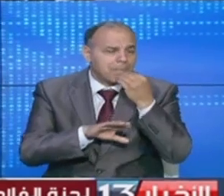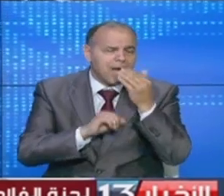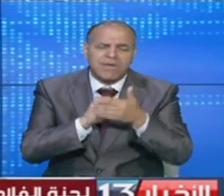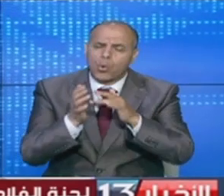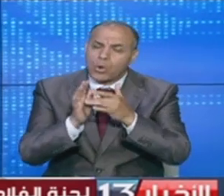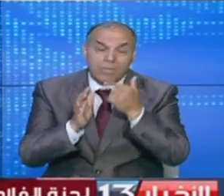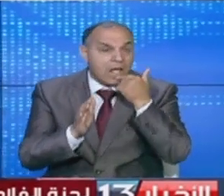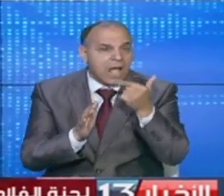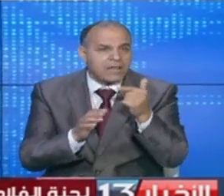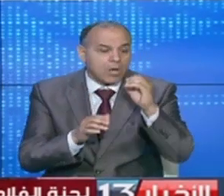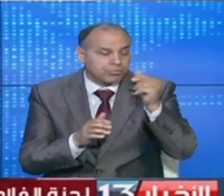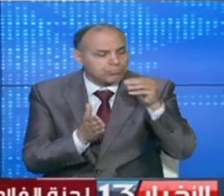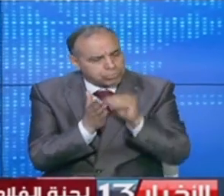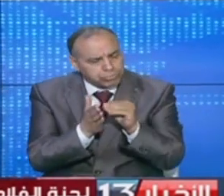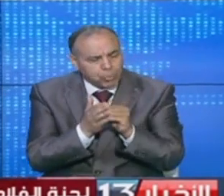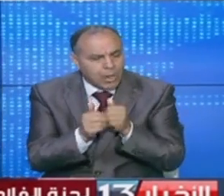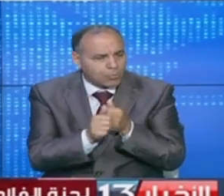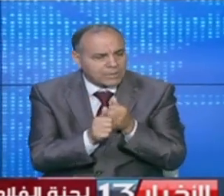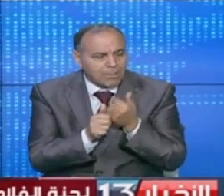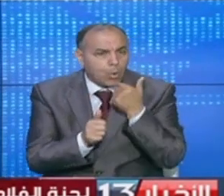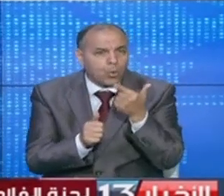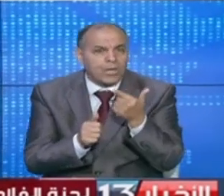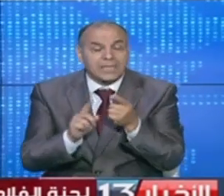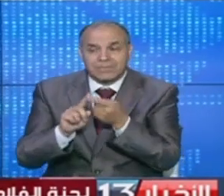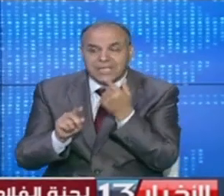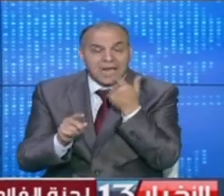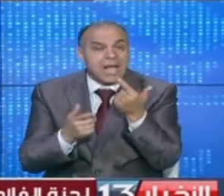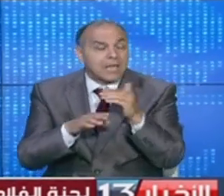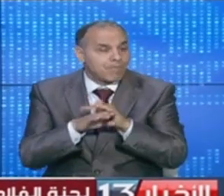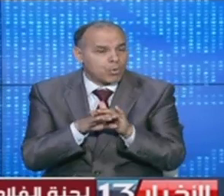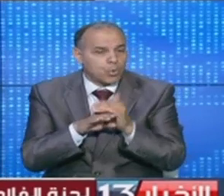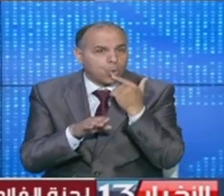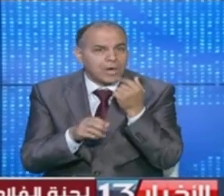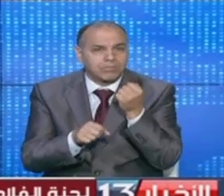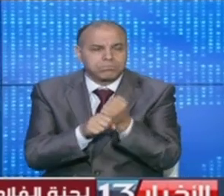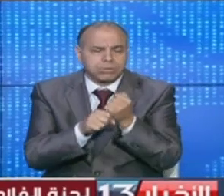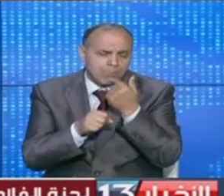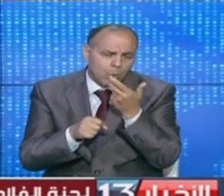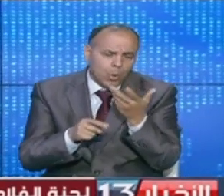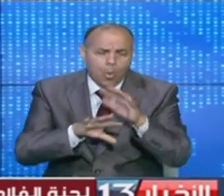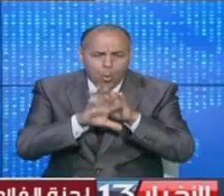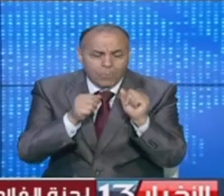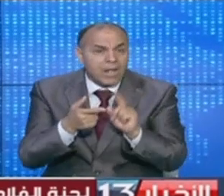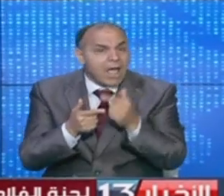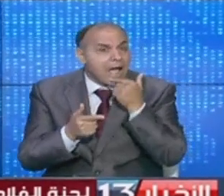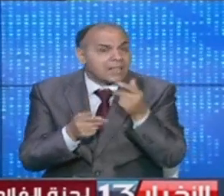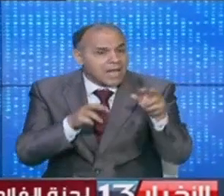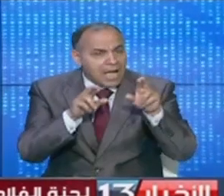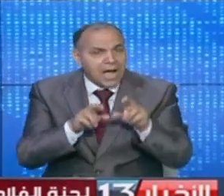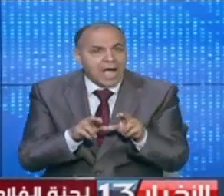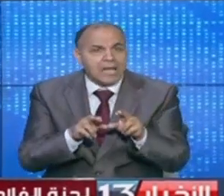اضافه الى رحمته ومتابعتها خصوصا فيما يتعلق بال متوج المدعم وكذلك اعاده